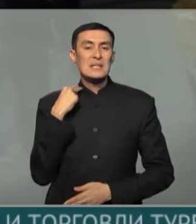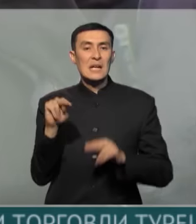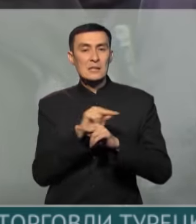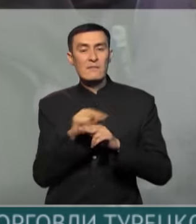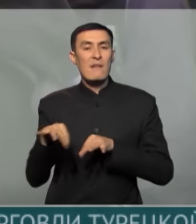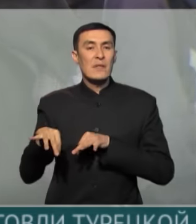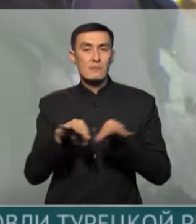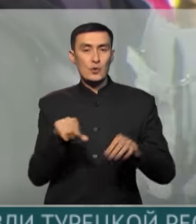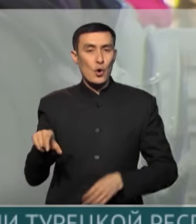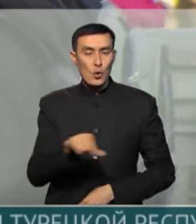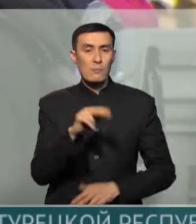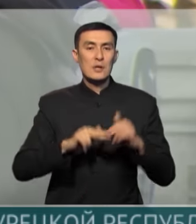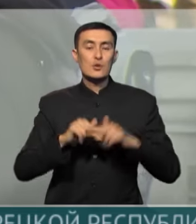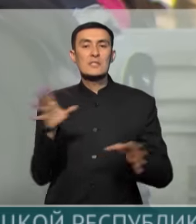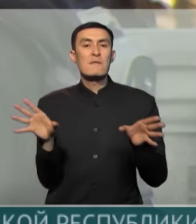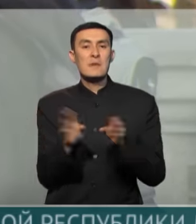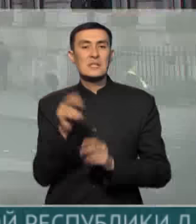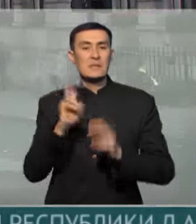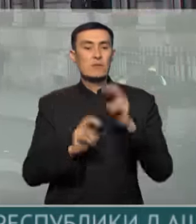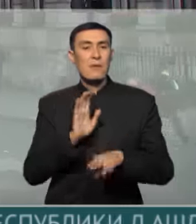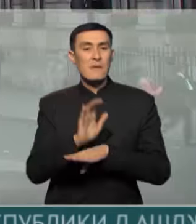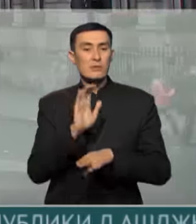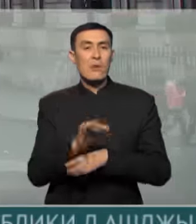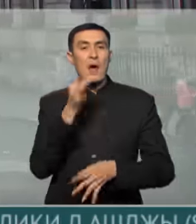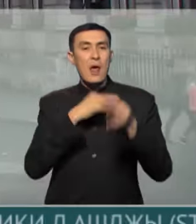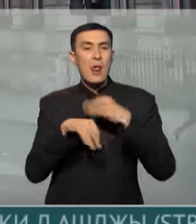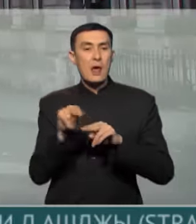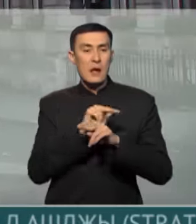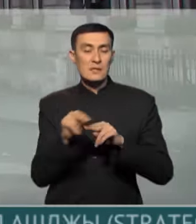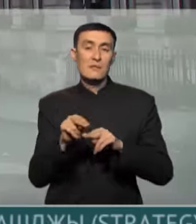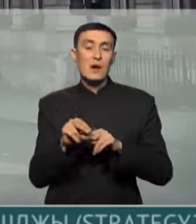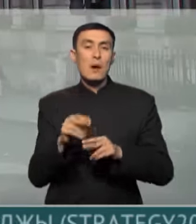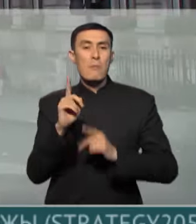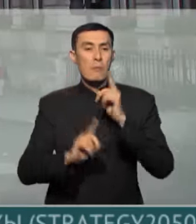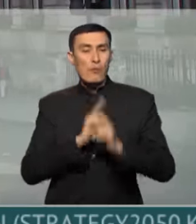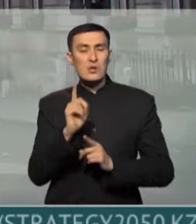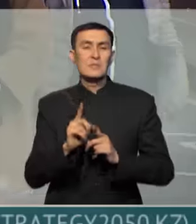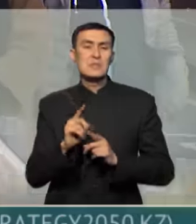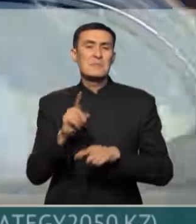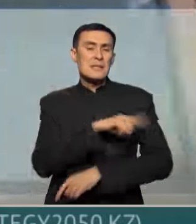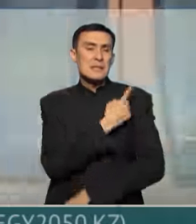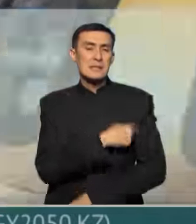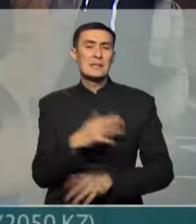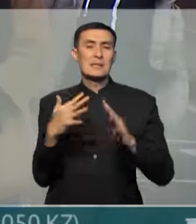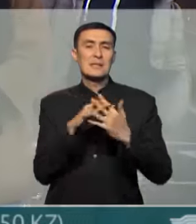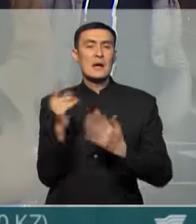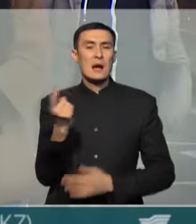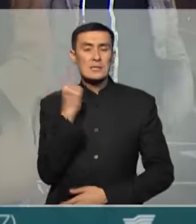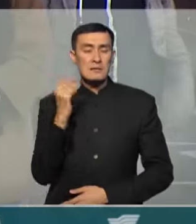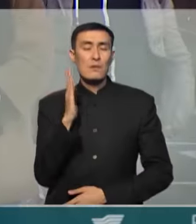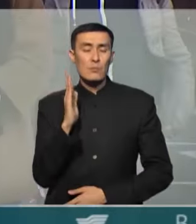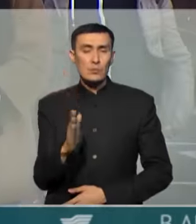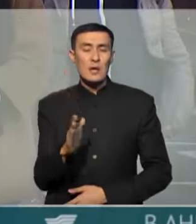реконструкцию автомобильных дорог, построят совместный завод по выпуску лекарств. Есть проекты в космосе, медицине, сельском хозяйстве. В общем, партнеры